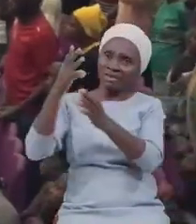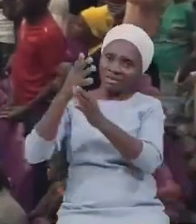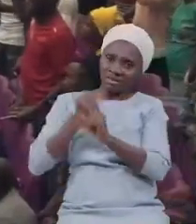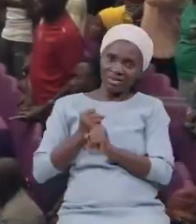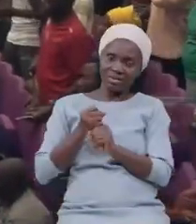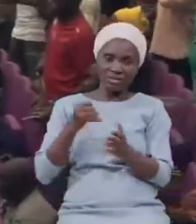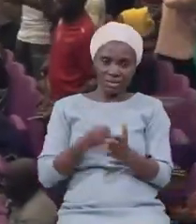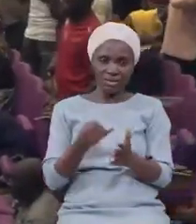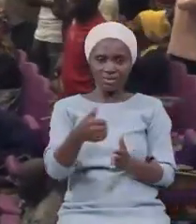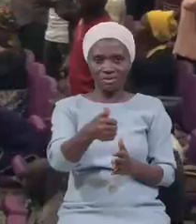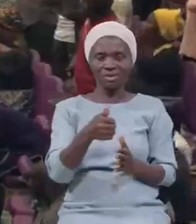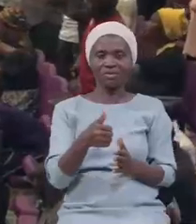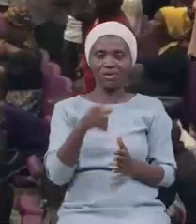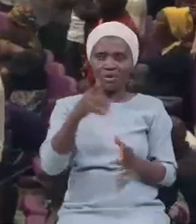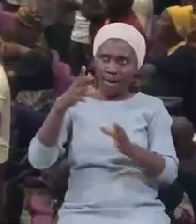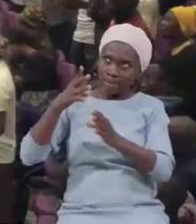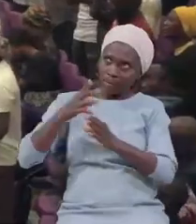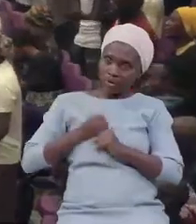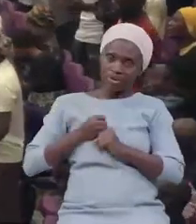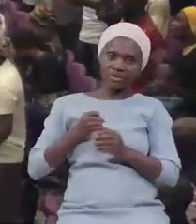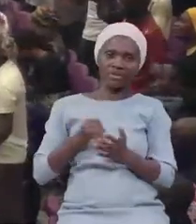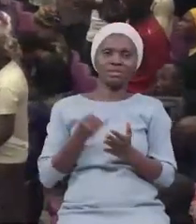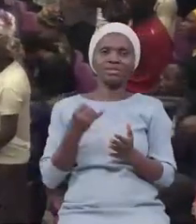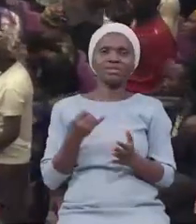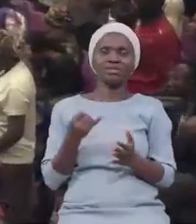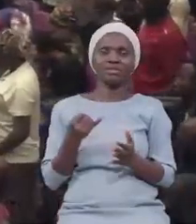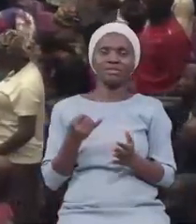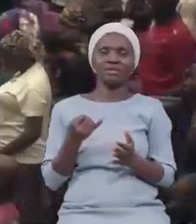Recevez-le. Possédez-le.